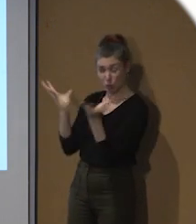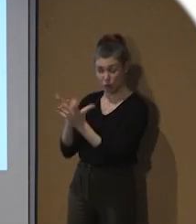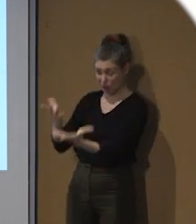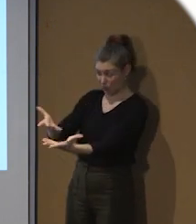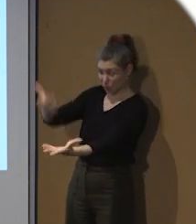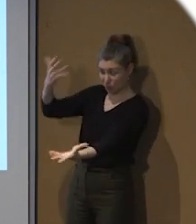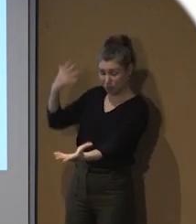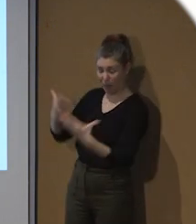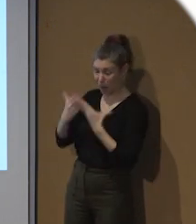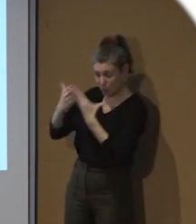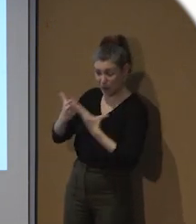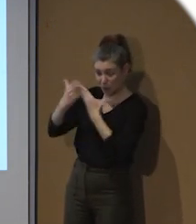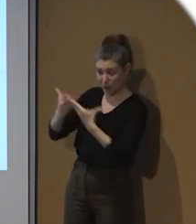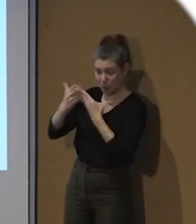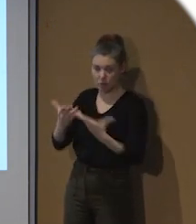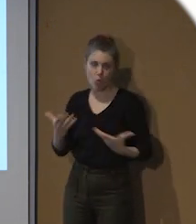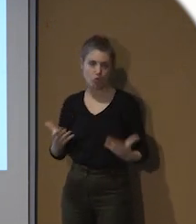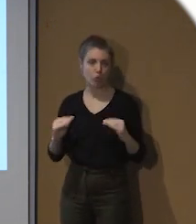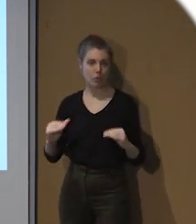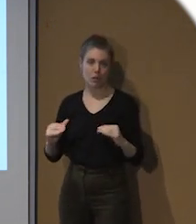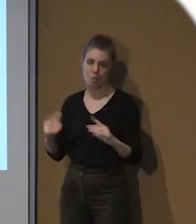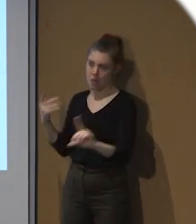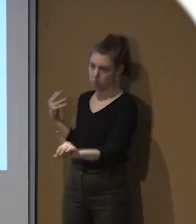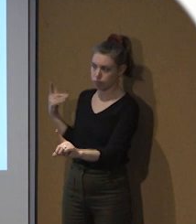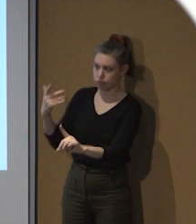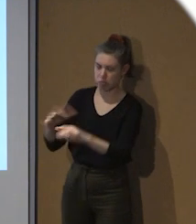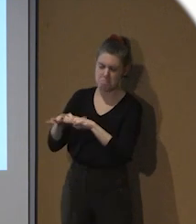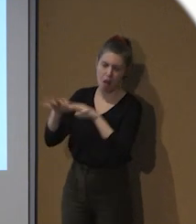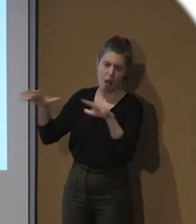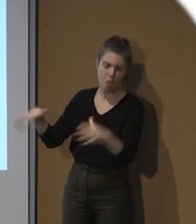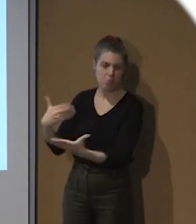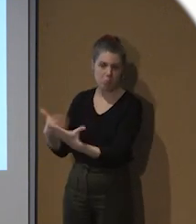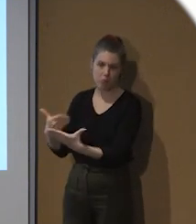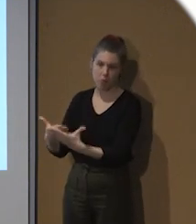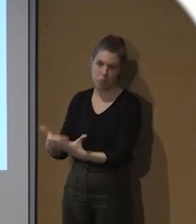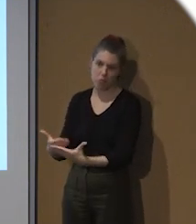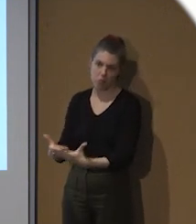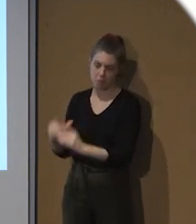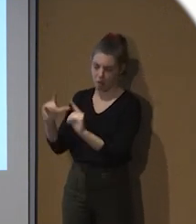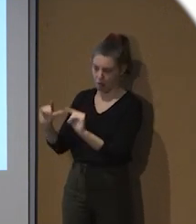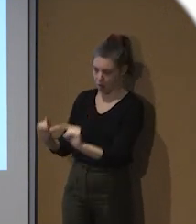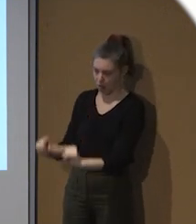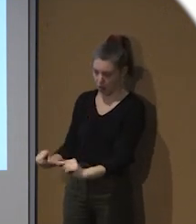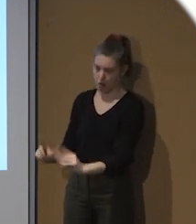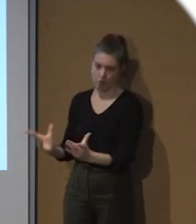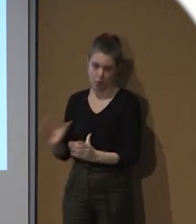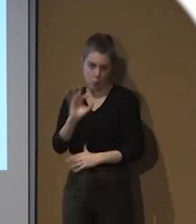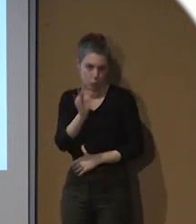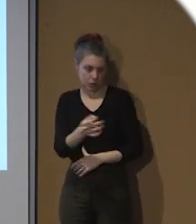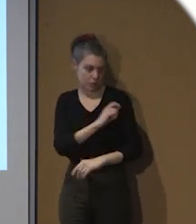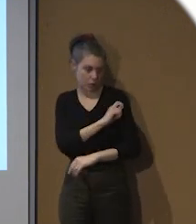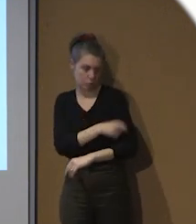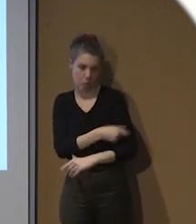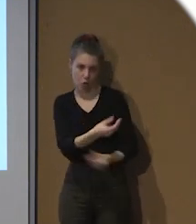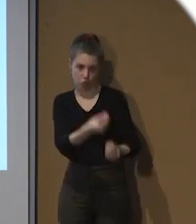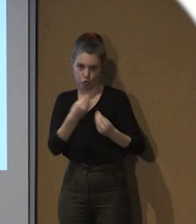Aujourd'hui, je pense qu'on a fait le tour de toutes les pathologies et qu'on a démontré le bénéfice, plus ou moins, de